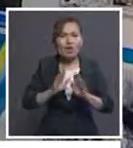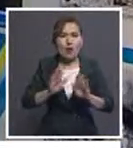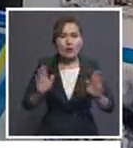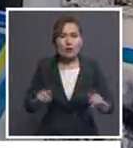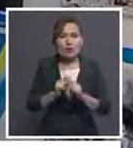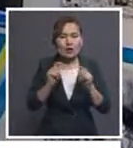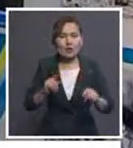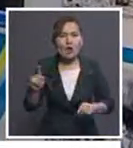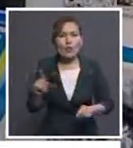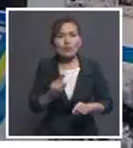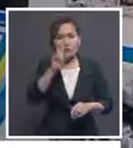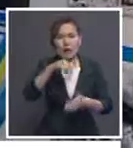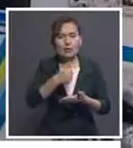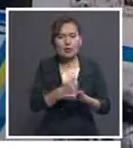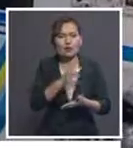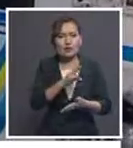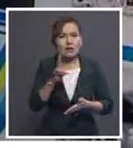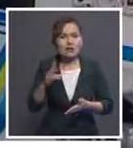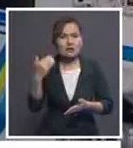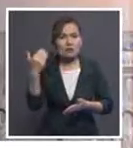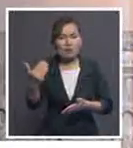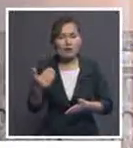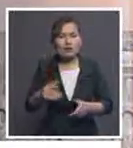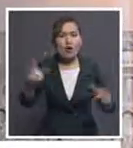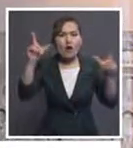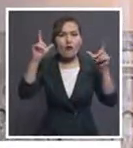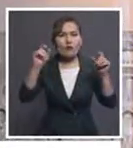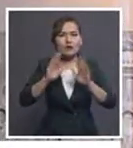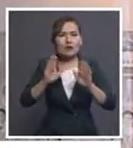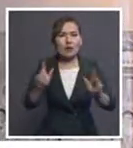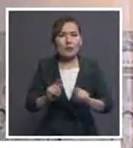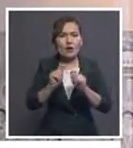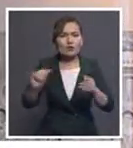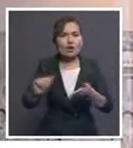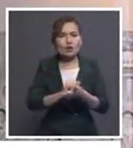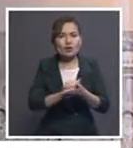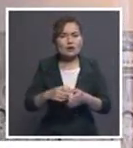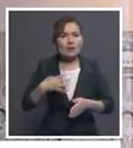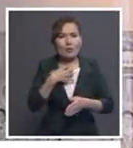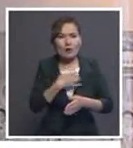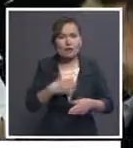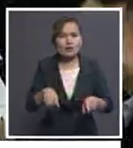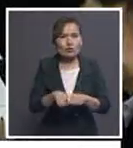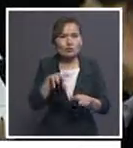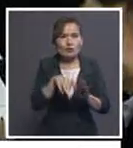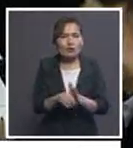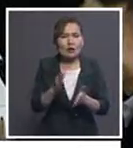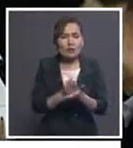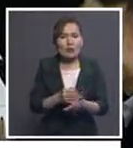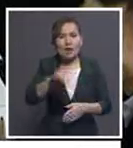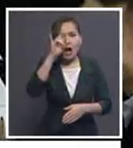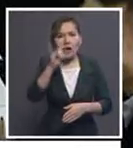орналасқан. Музейде президенттің өнегелі ғұмырынан сыр шертетін фотодеректер мен маңызды құжаттар қойылған. Мемлекет басшысының тәуелсіздік тұғырын